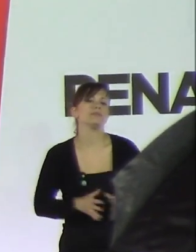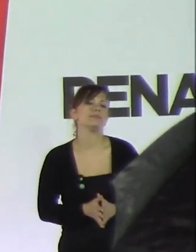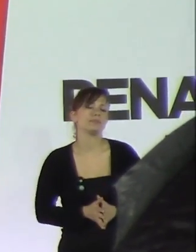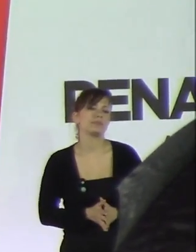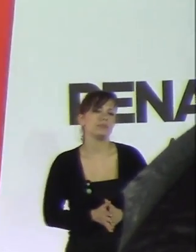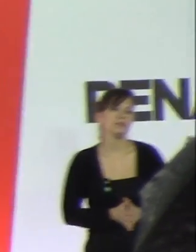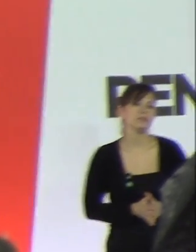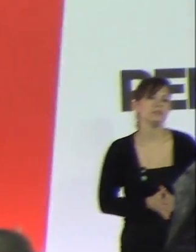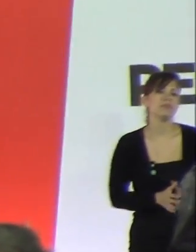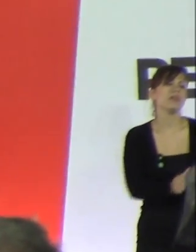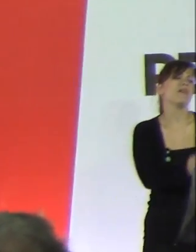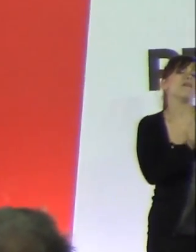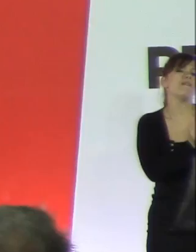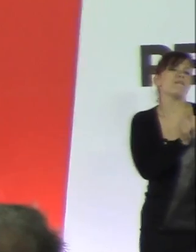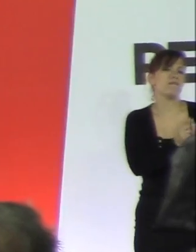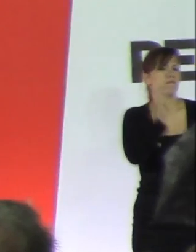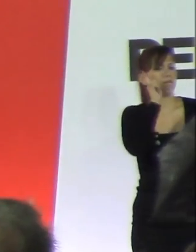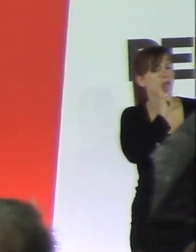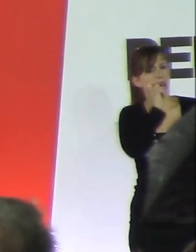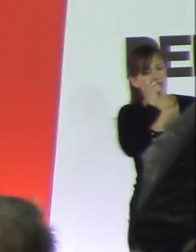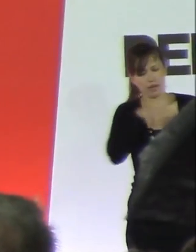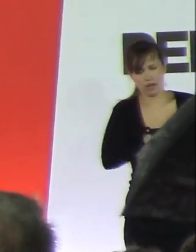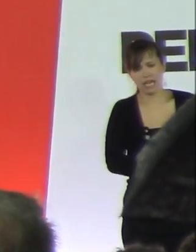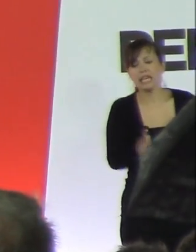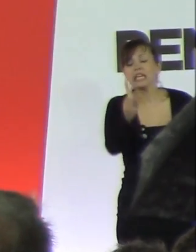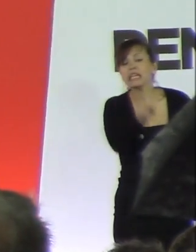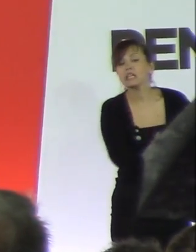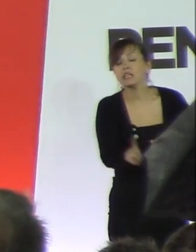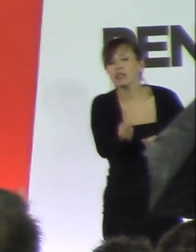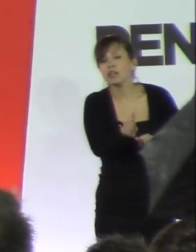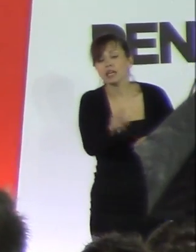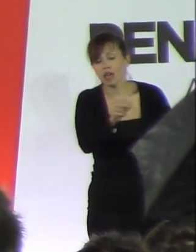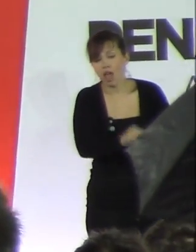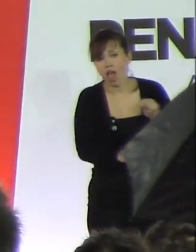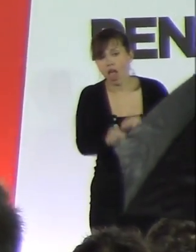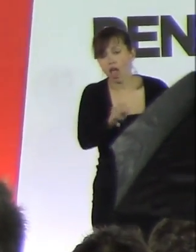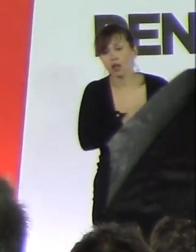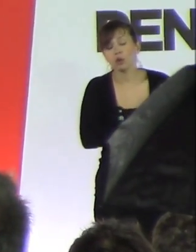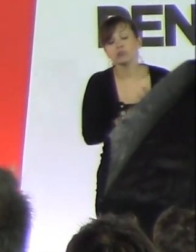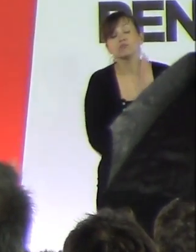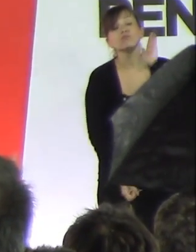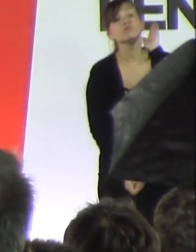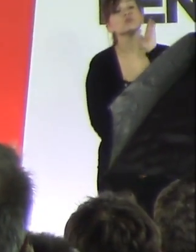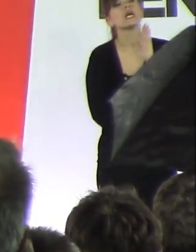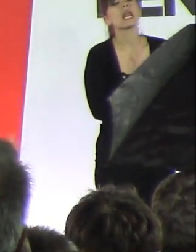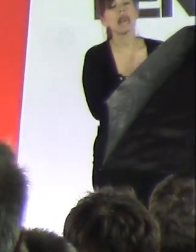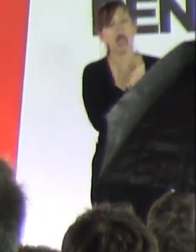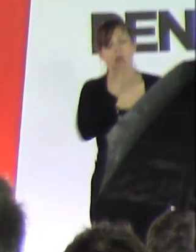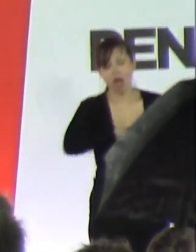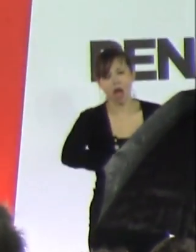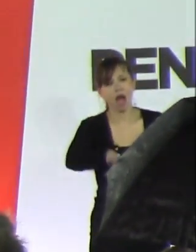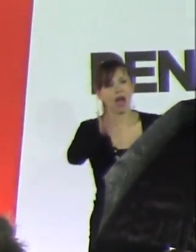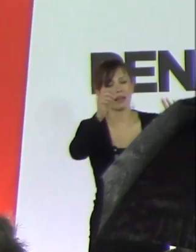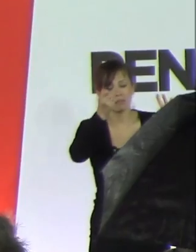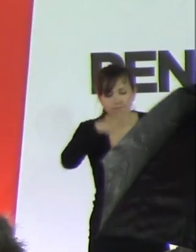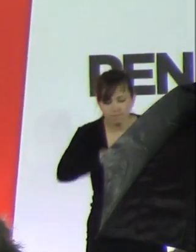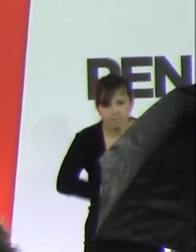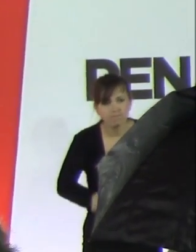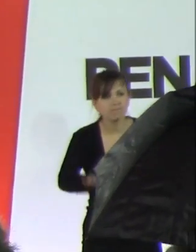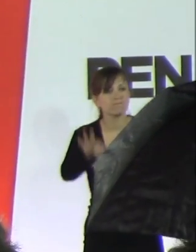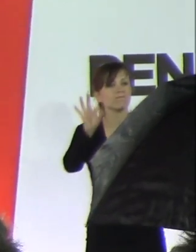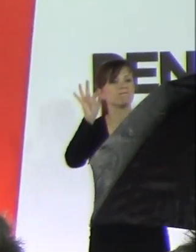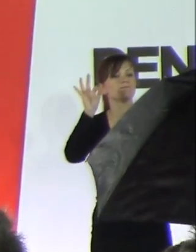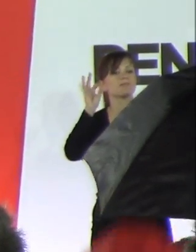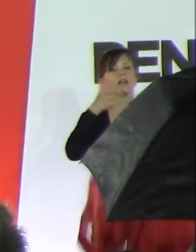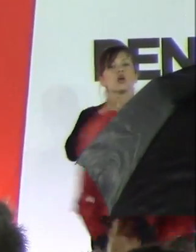Φίλες και φίλοι, την Κυριακή κάνουμε μία νέα αρχή. Μία νέα αρχή